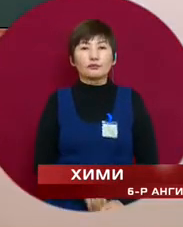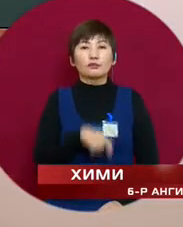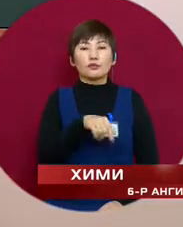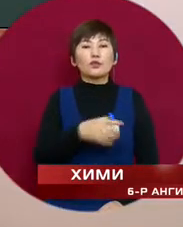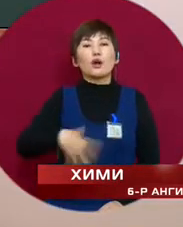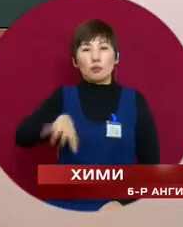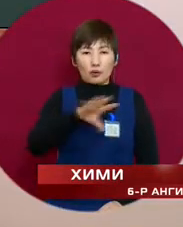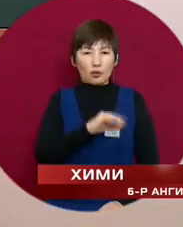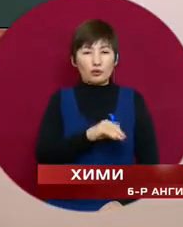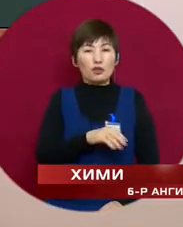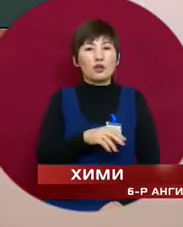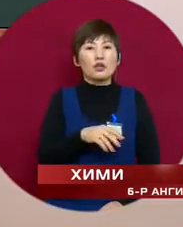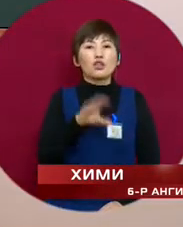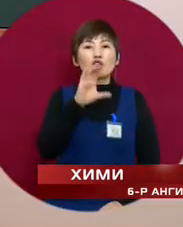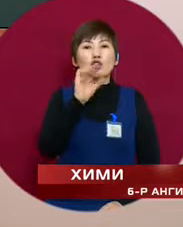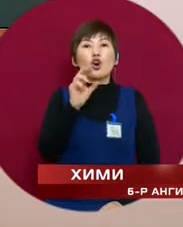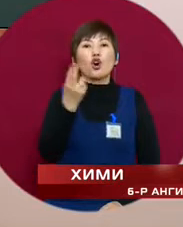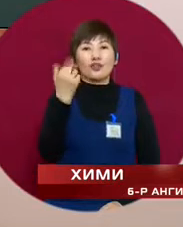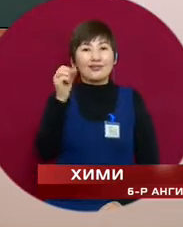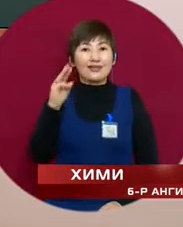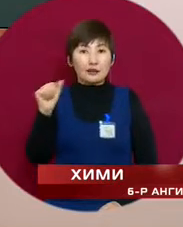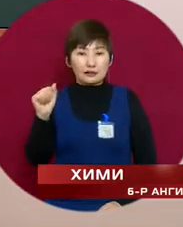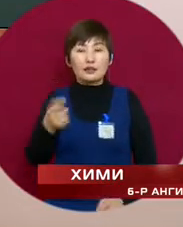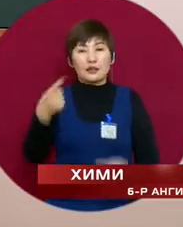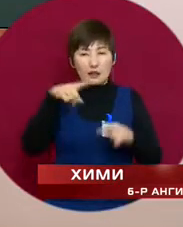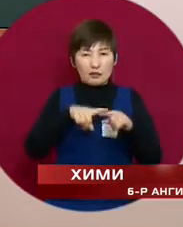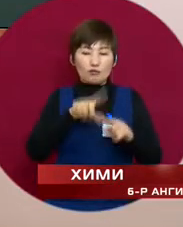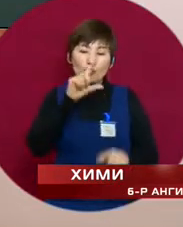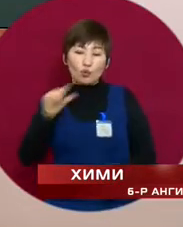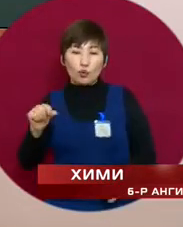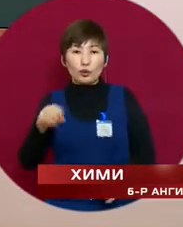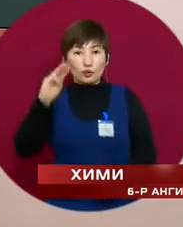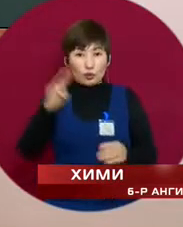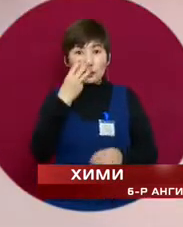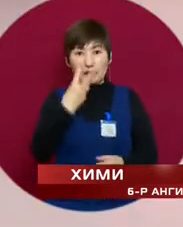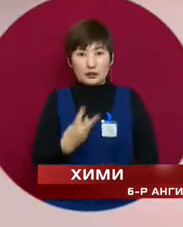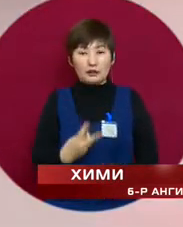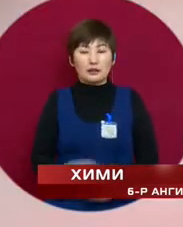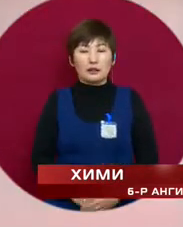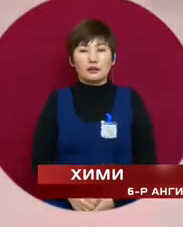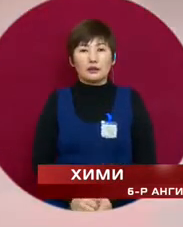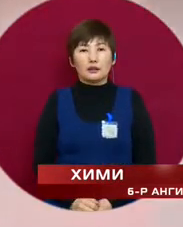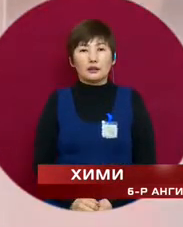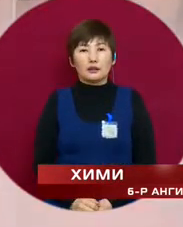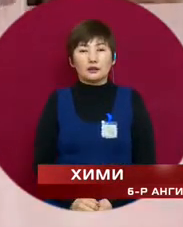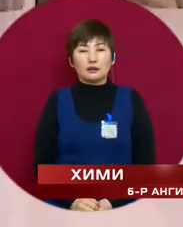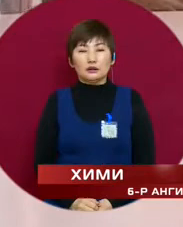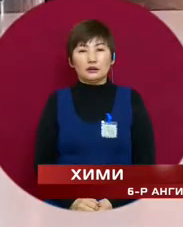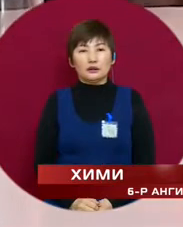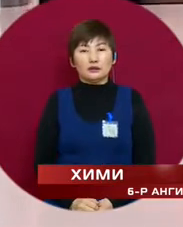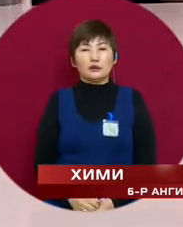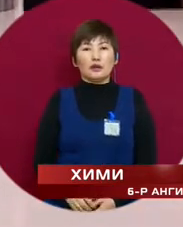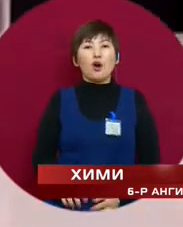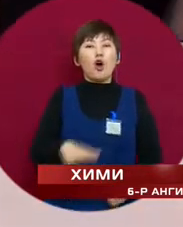Одоо бүгдээрээ сод нэмж хүчлэлэг шинж бууруулах туршилтыг хийж үзцгээе. За багш нь содны